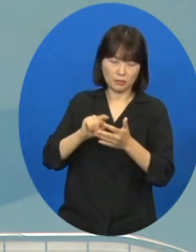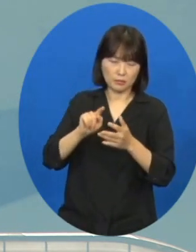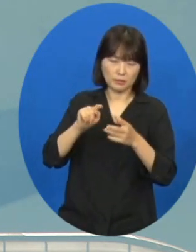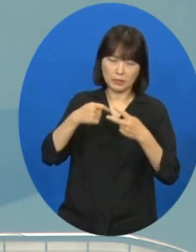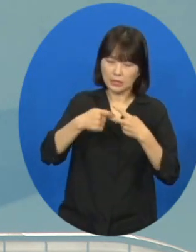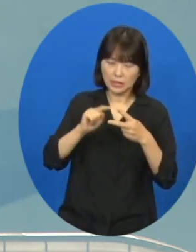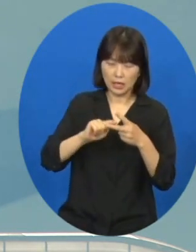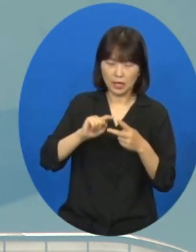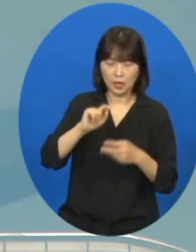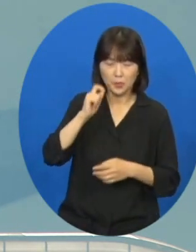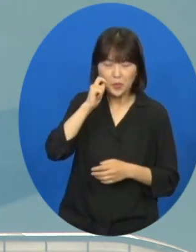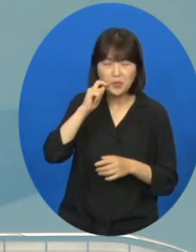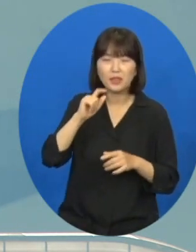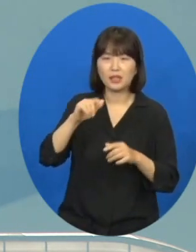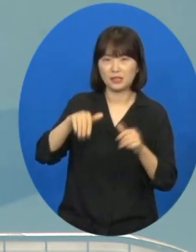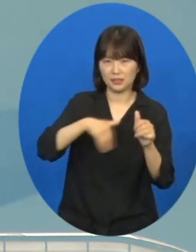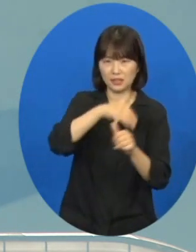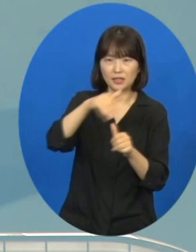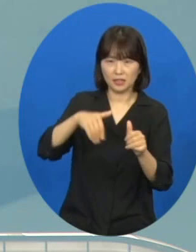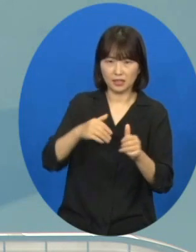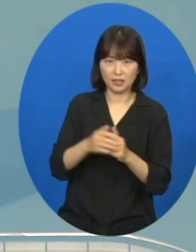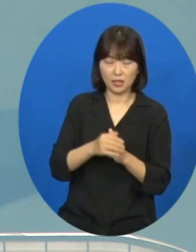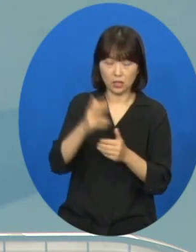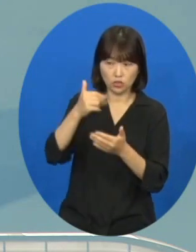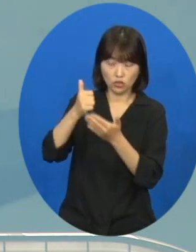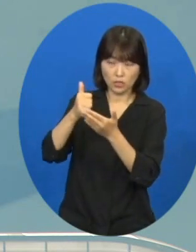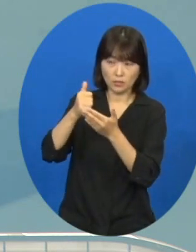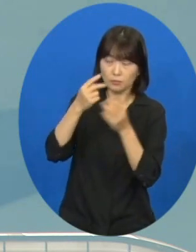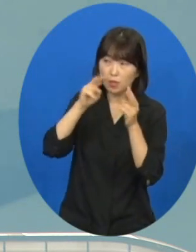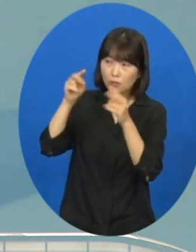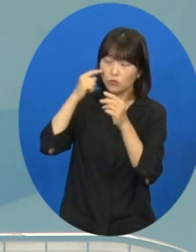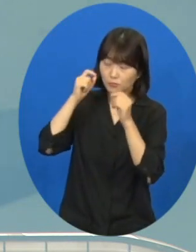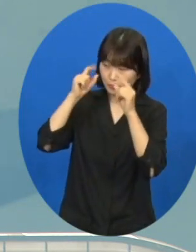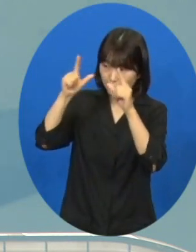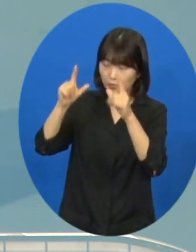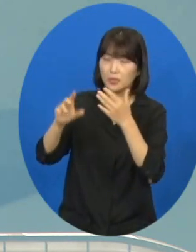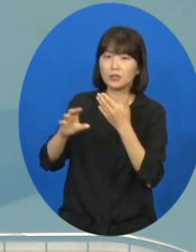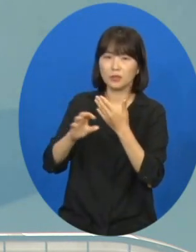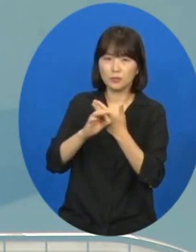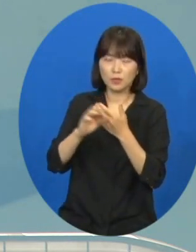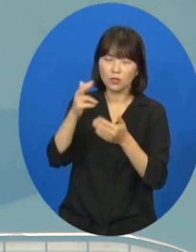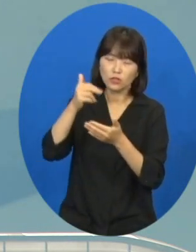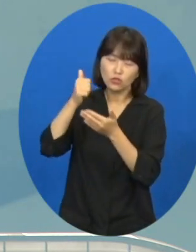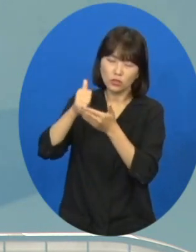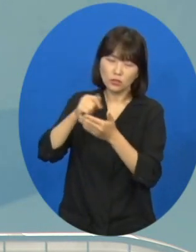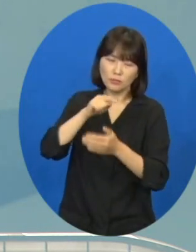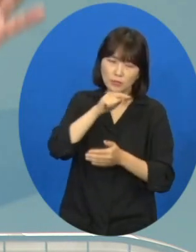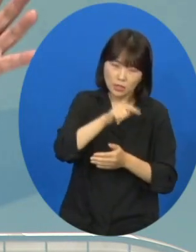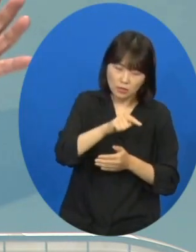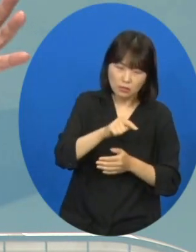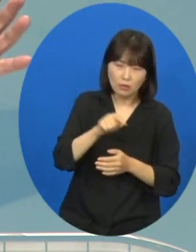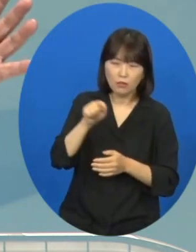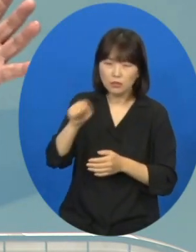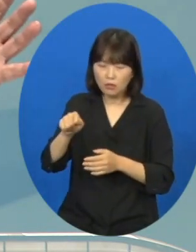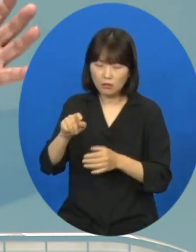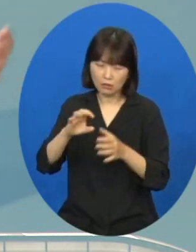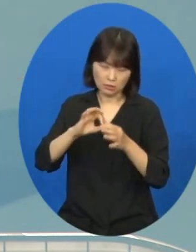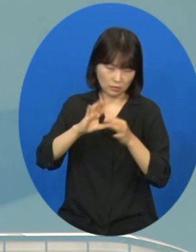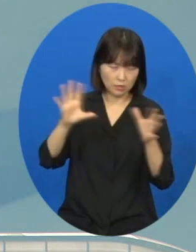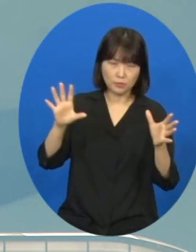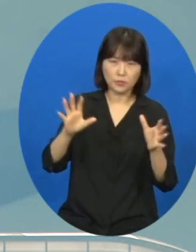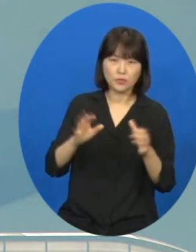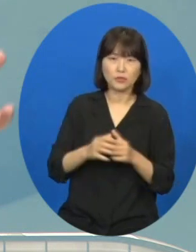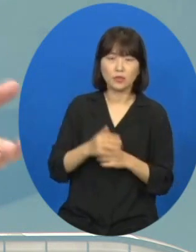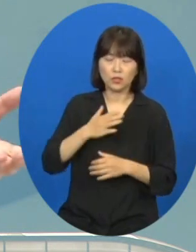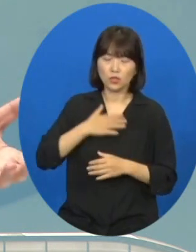거예요. 주님을 아는 눈이 뜨이고 나면 주님 이렇게 하는 거 저렇게 하는 거 상관없어요.